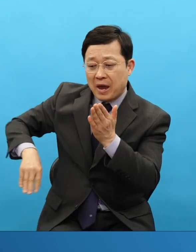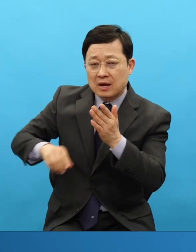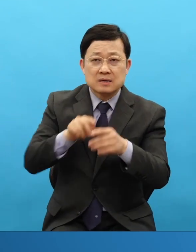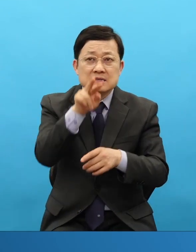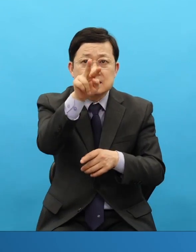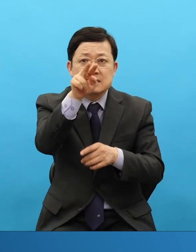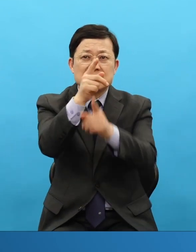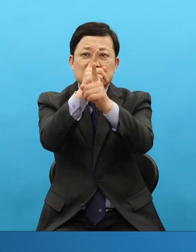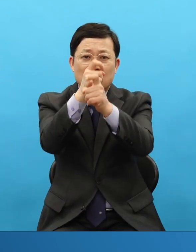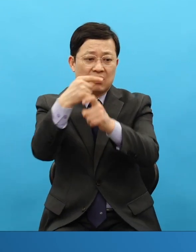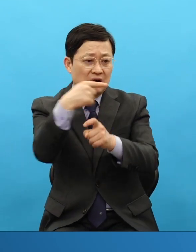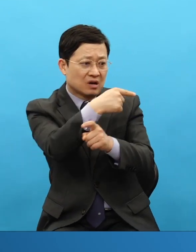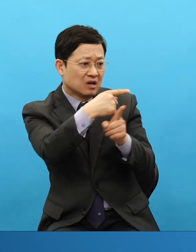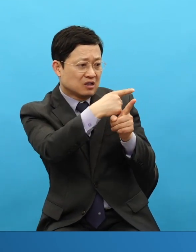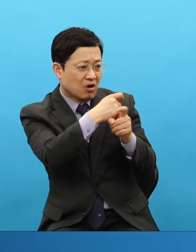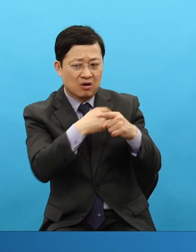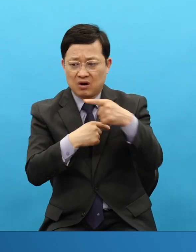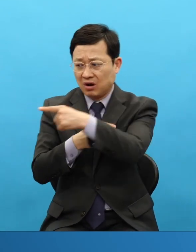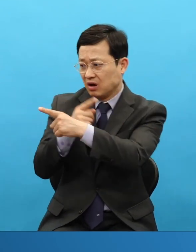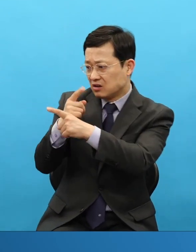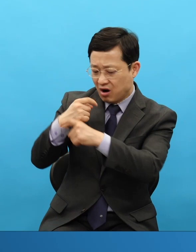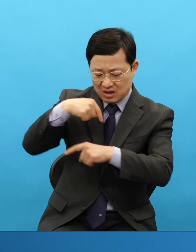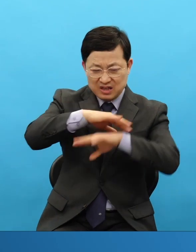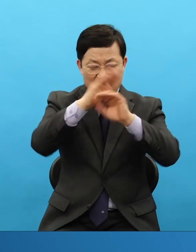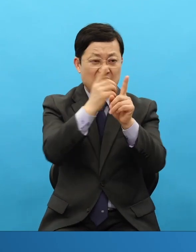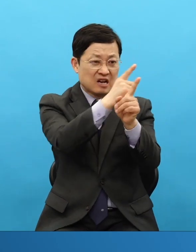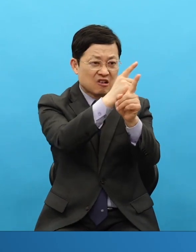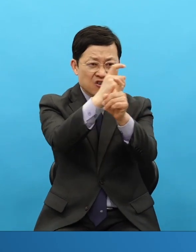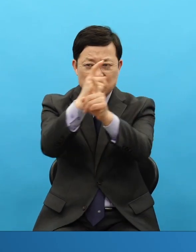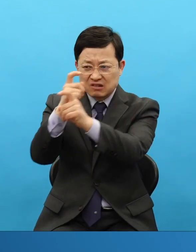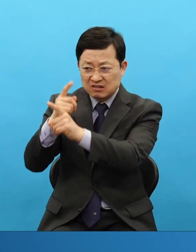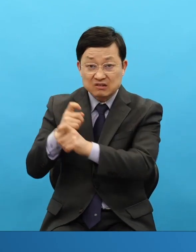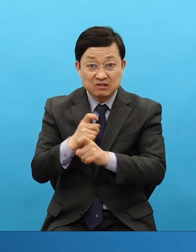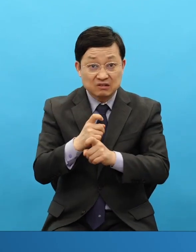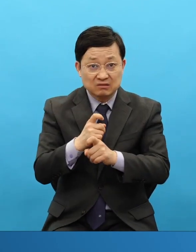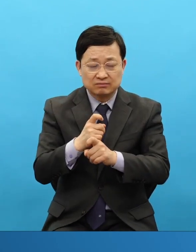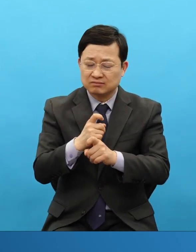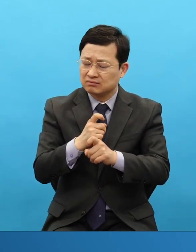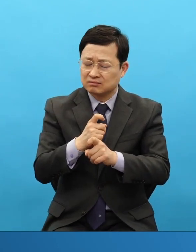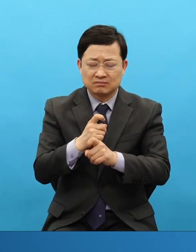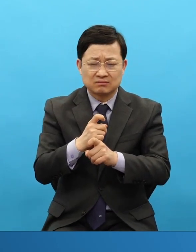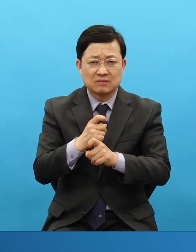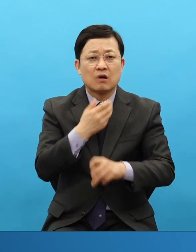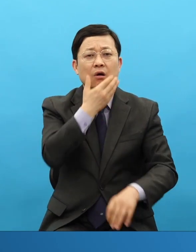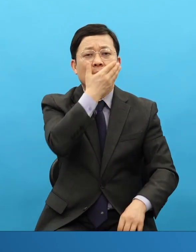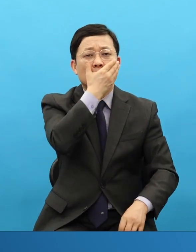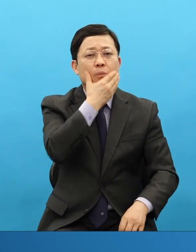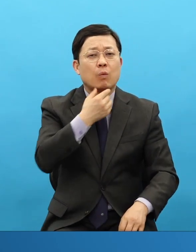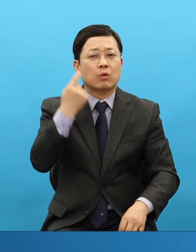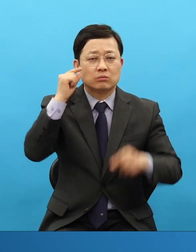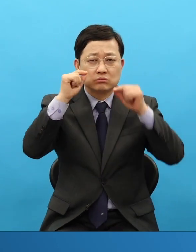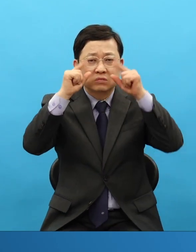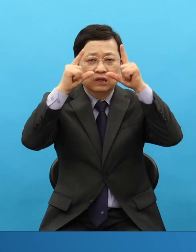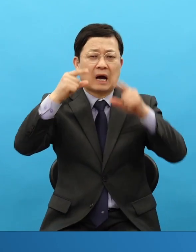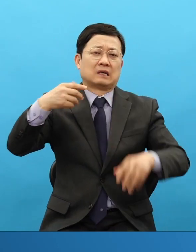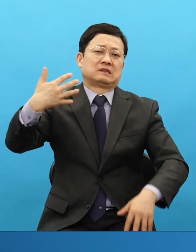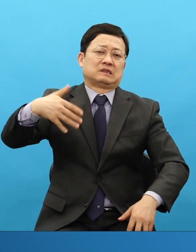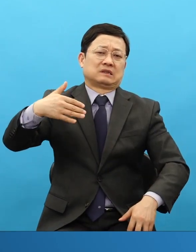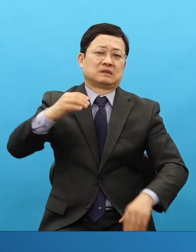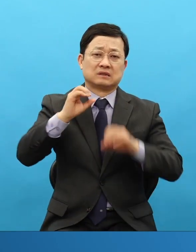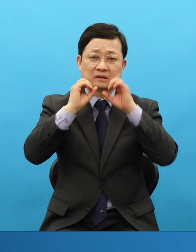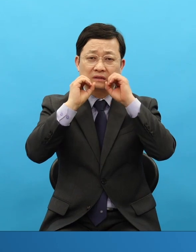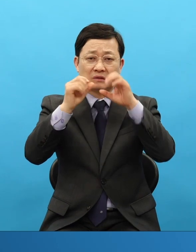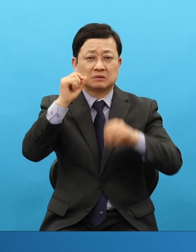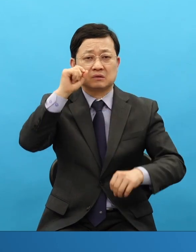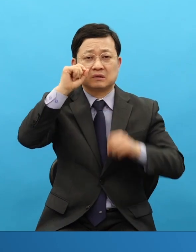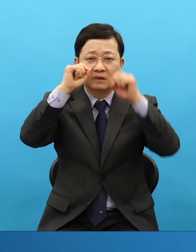한복판에 있는 이스라엘을 왜 하나님 불렀을까? 전 세계로 복음 전하라고 하는 건데 모르니까. And they had Israel in the middle of the